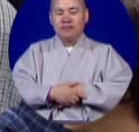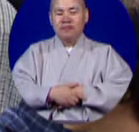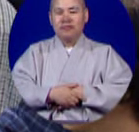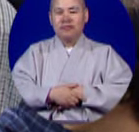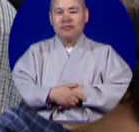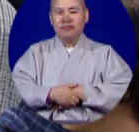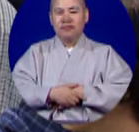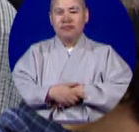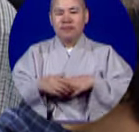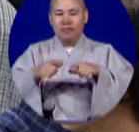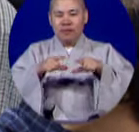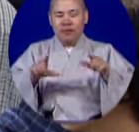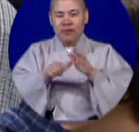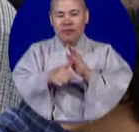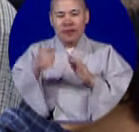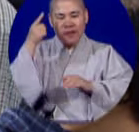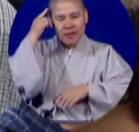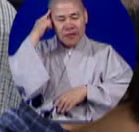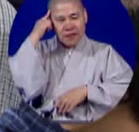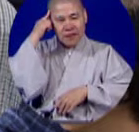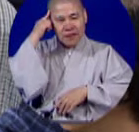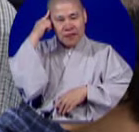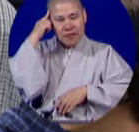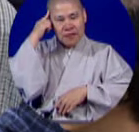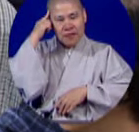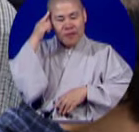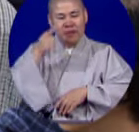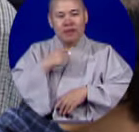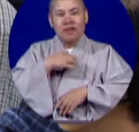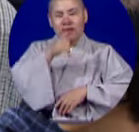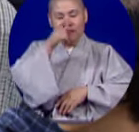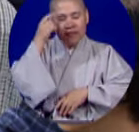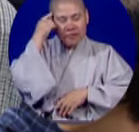그것들 평소에 생각해 보셨습니까? 수명이 뭔지?